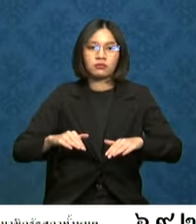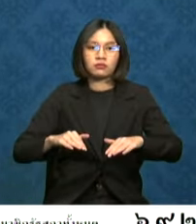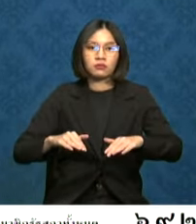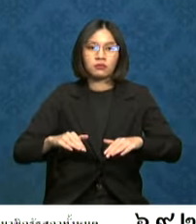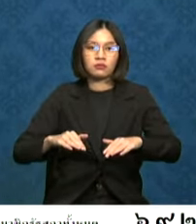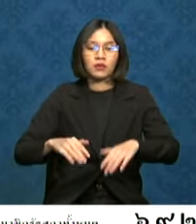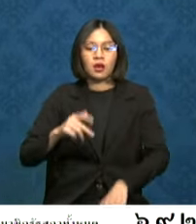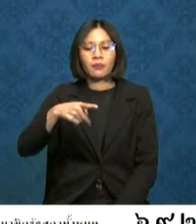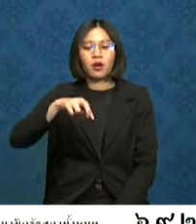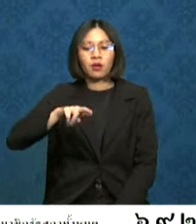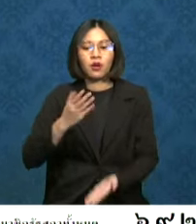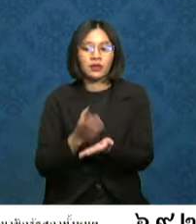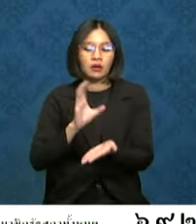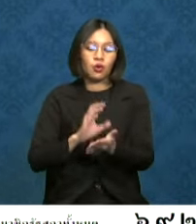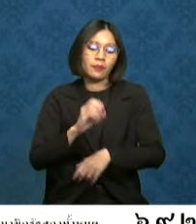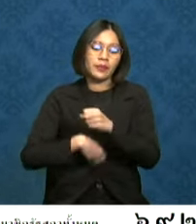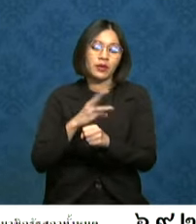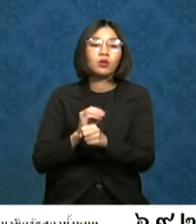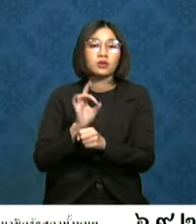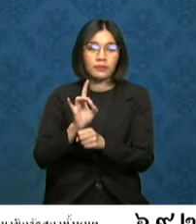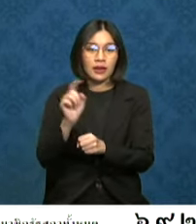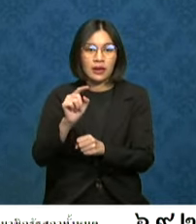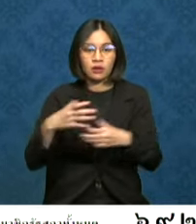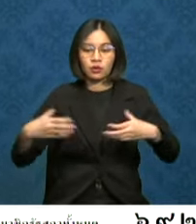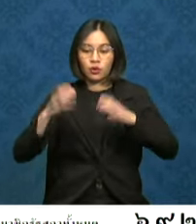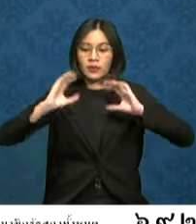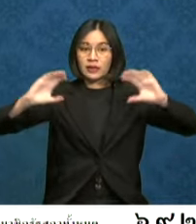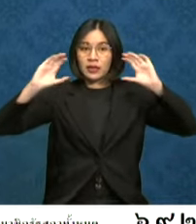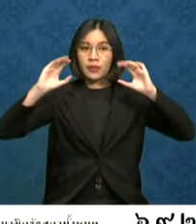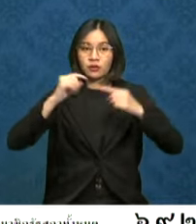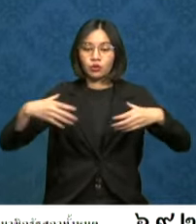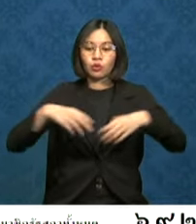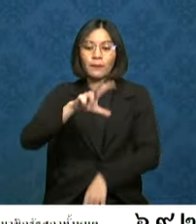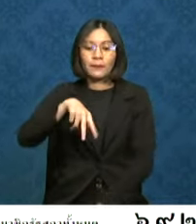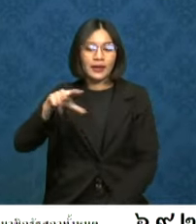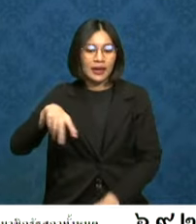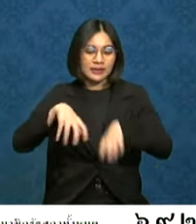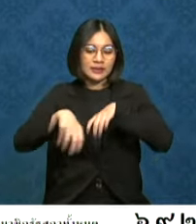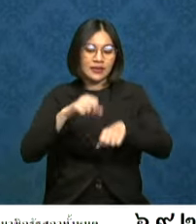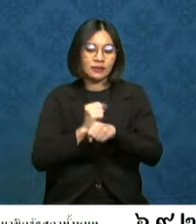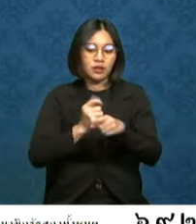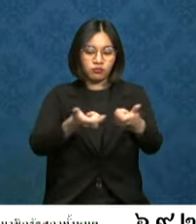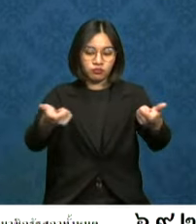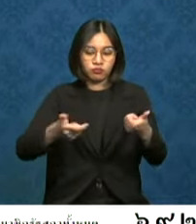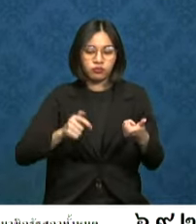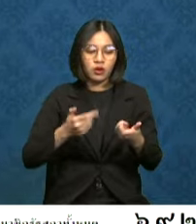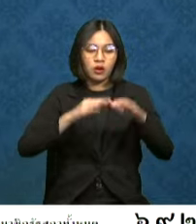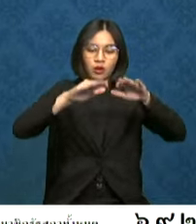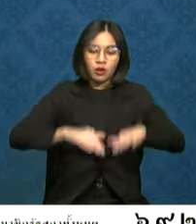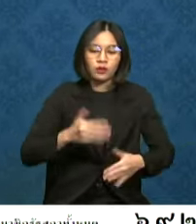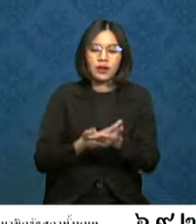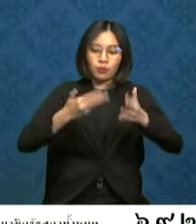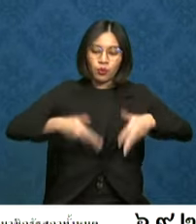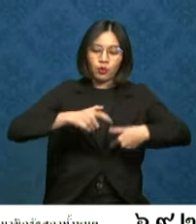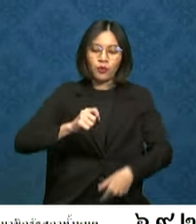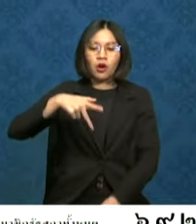จากร่างพ.บ.งบประมาณป 68ที่รัฐบาลทนำโดยพักเพื่อไทยเป็ผู้จัดธรรมได้รถสส่วลายได้ข